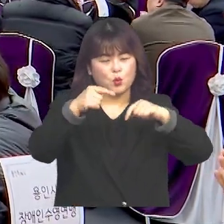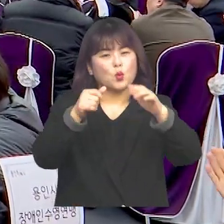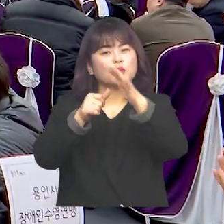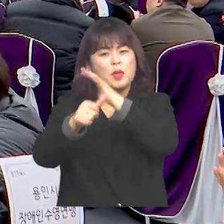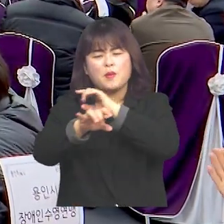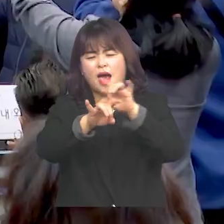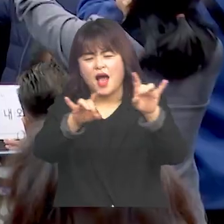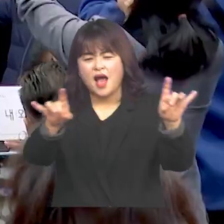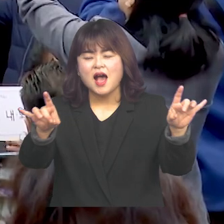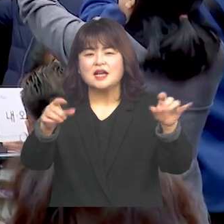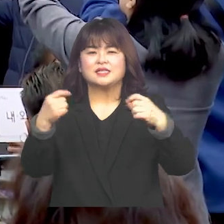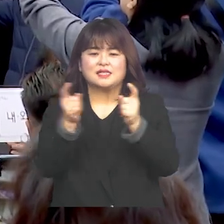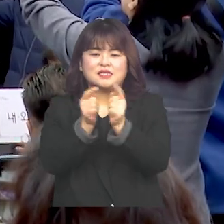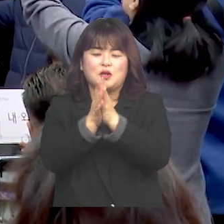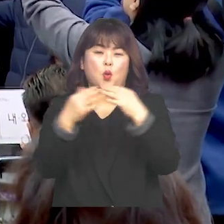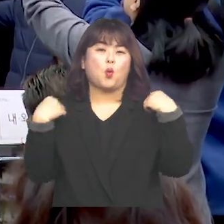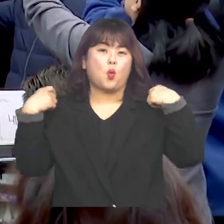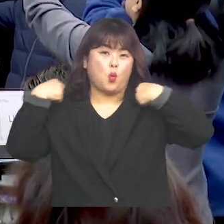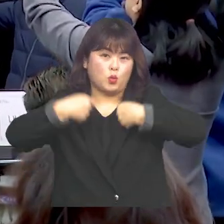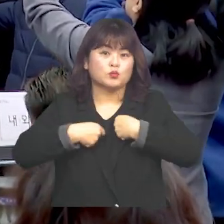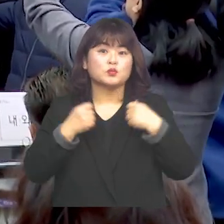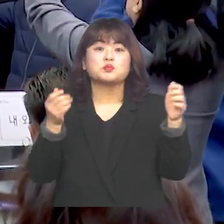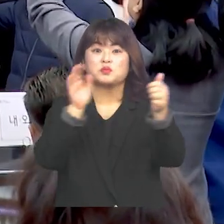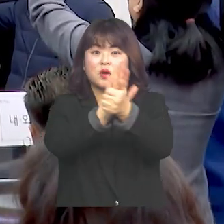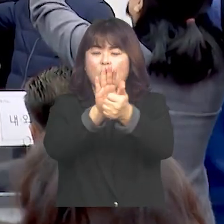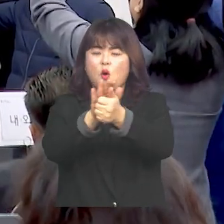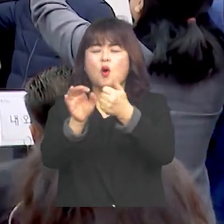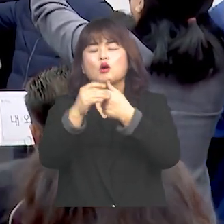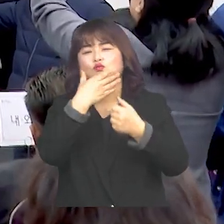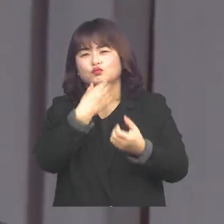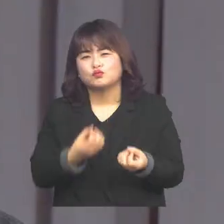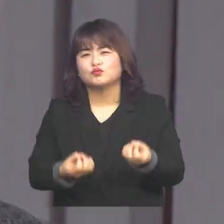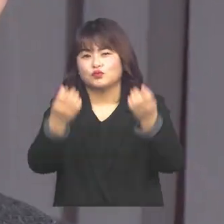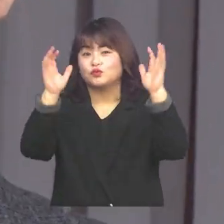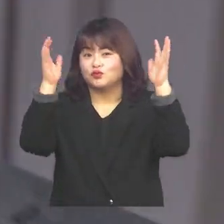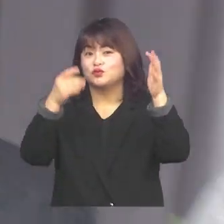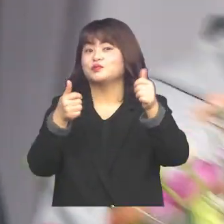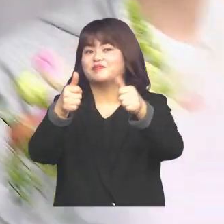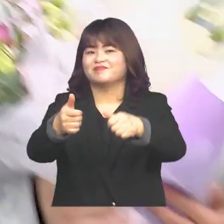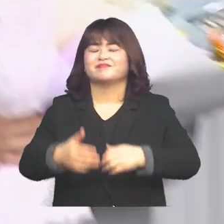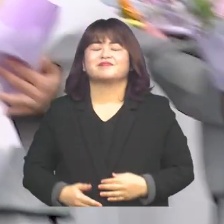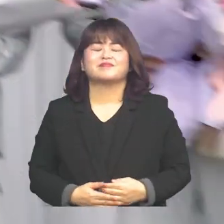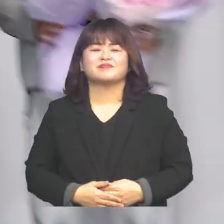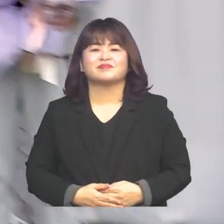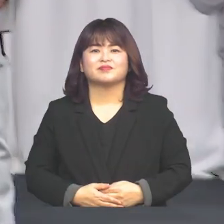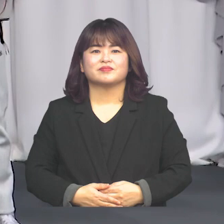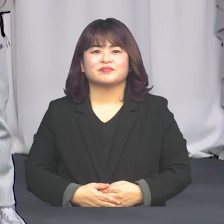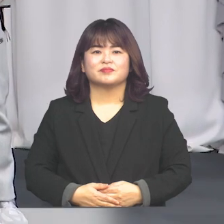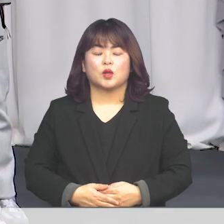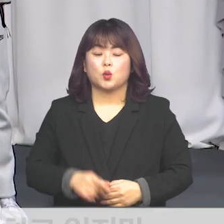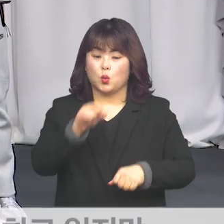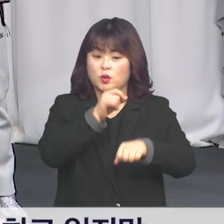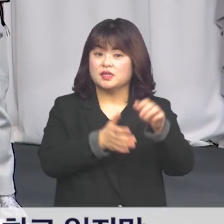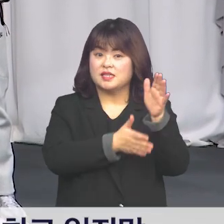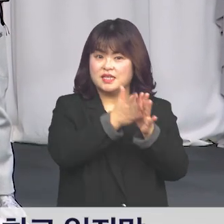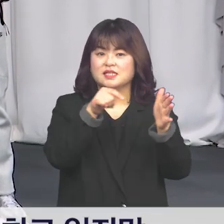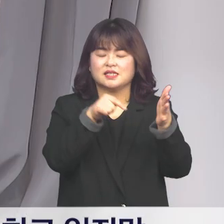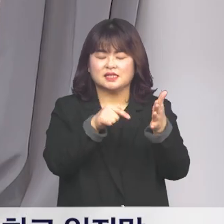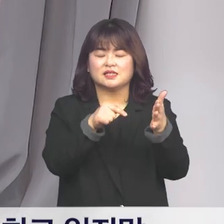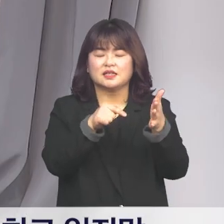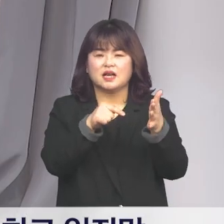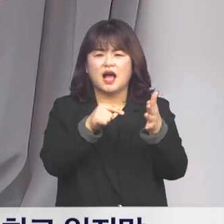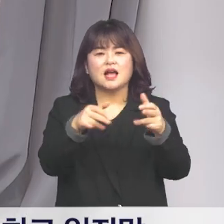감독과 선수들 한 명 한 명에게 직접 단복을 입혀주며 축하와 환영의 인사를 전했습니다. 이 용인